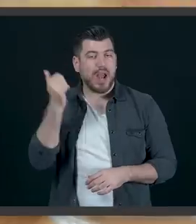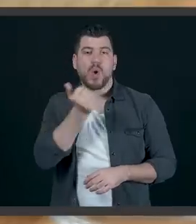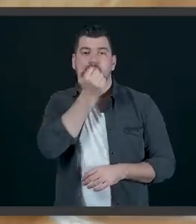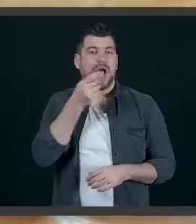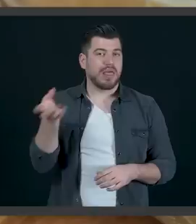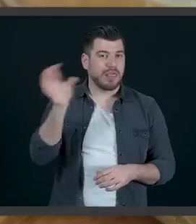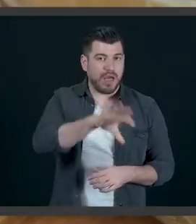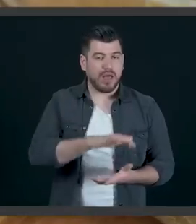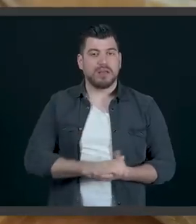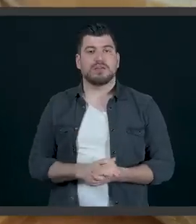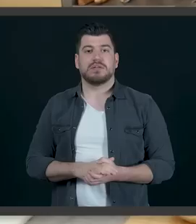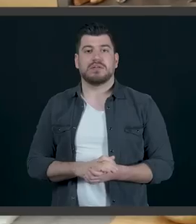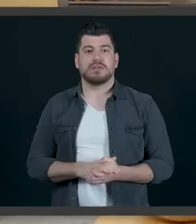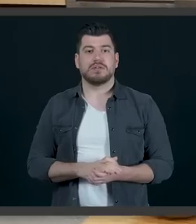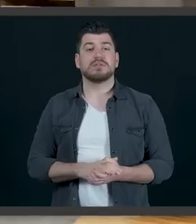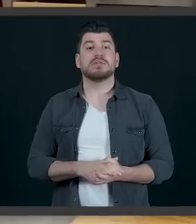καρύδια,